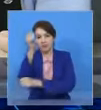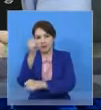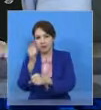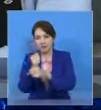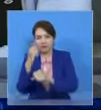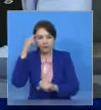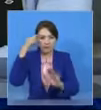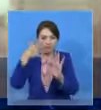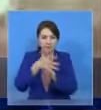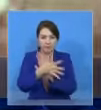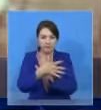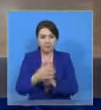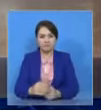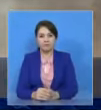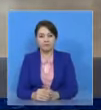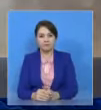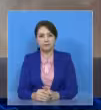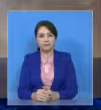қызметкерлерге түсіндірді.